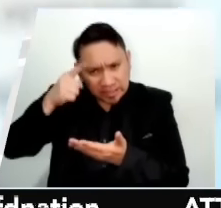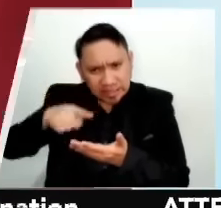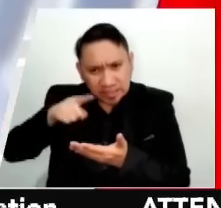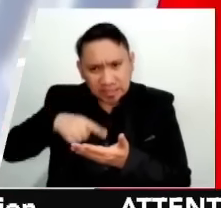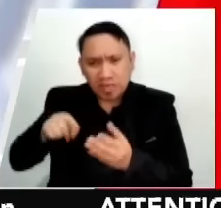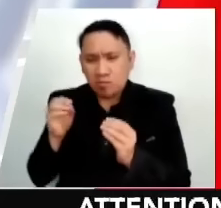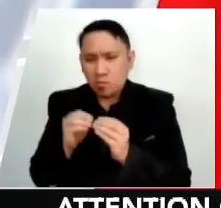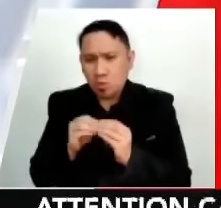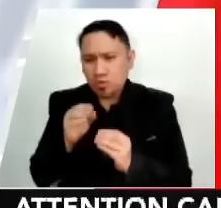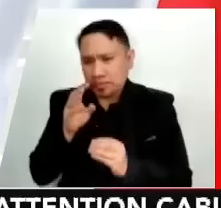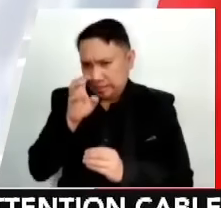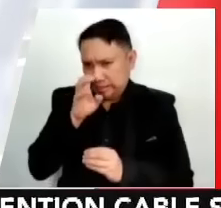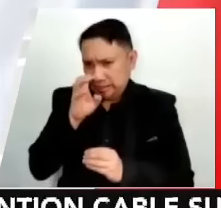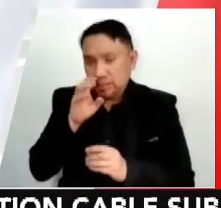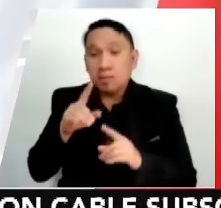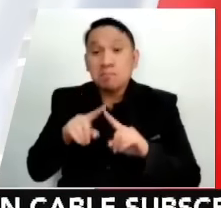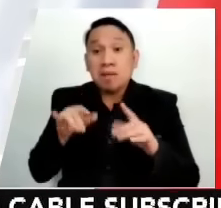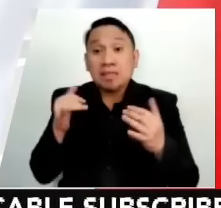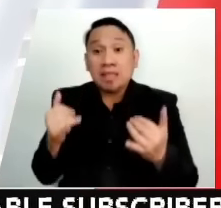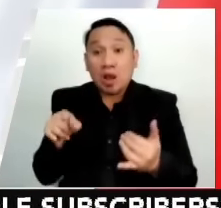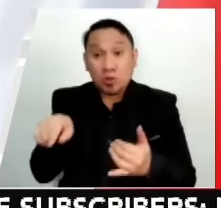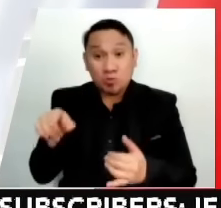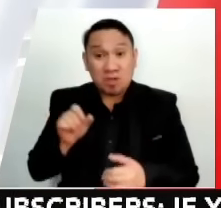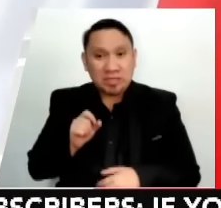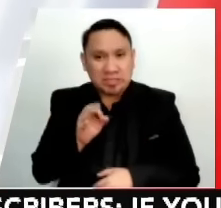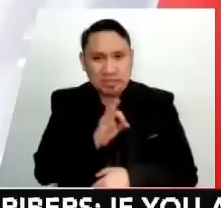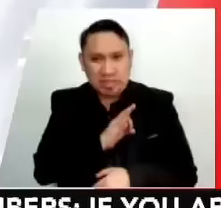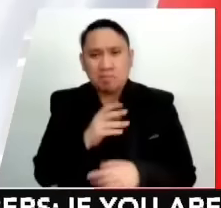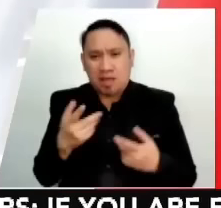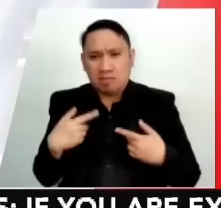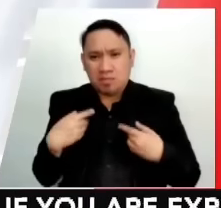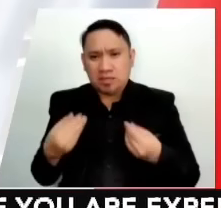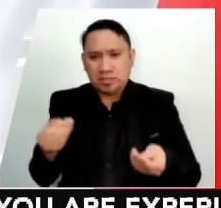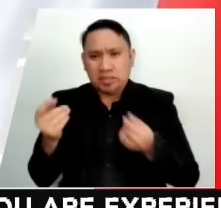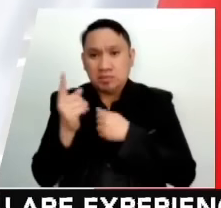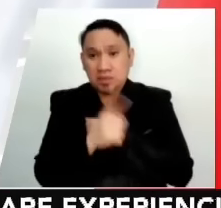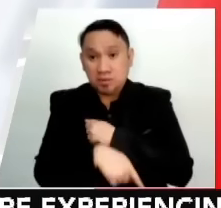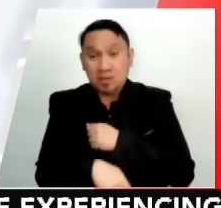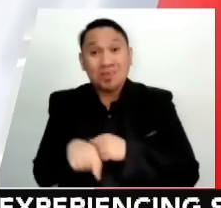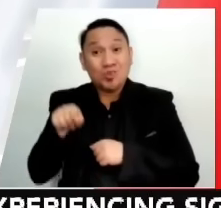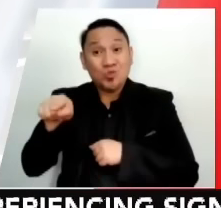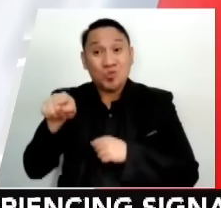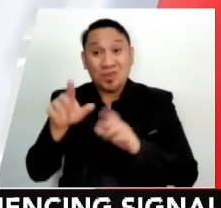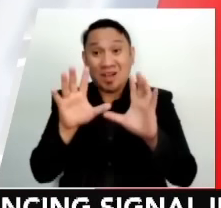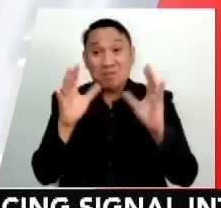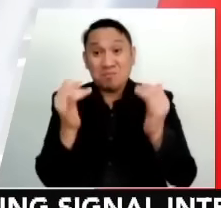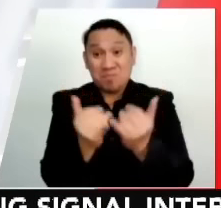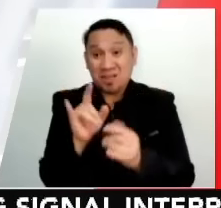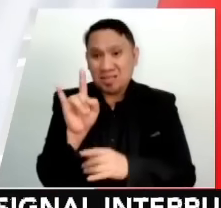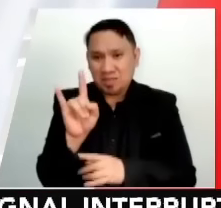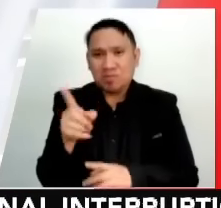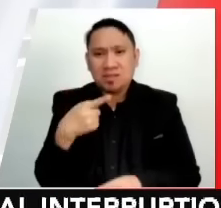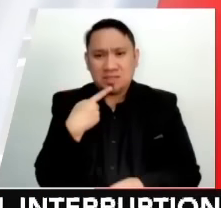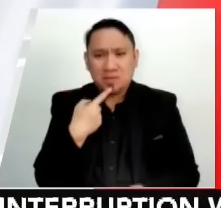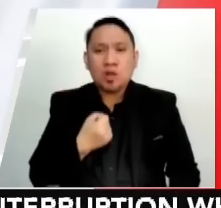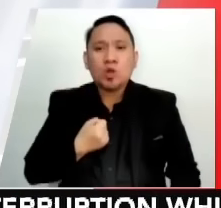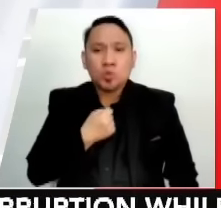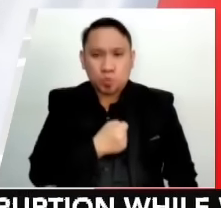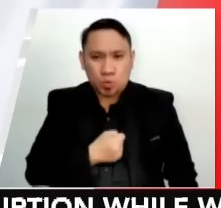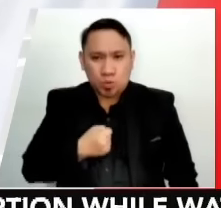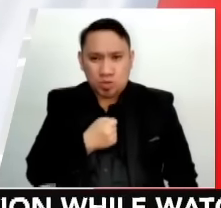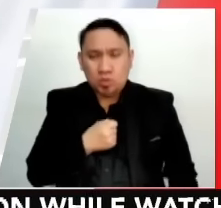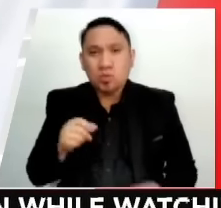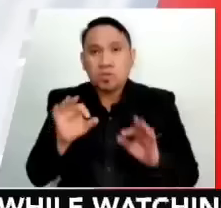na. Ang kumpanyang Wellspring na siya nagkomisyon ng ad campaign, humingi na rin ng sorry sa pamilya Puyat. Hindi raw